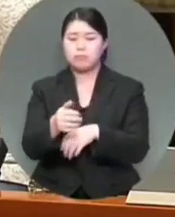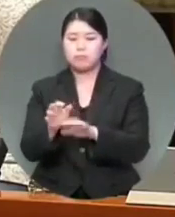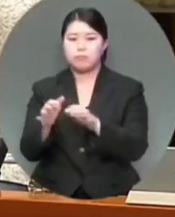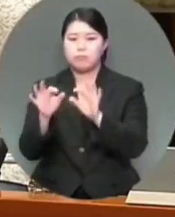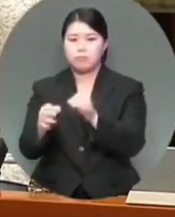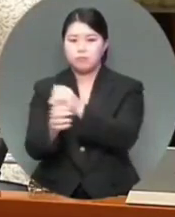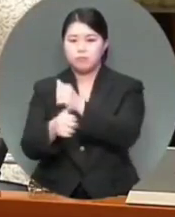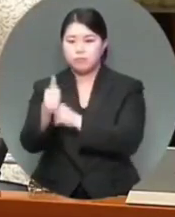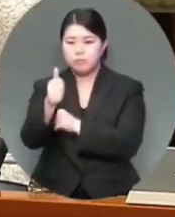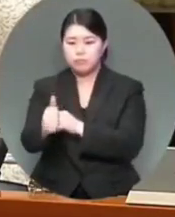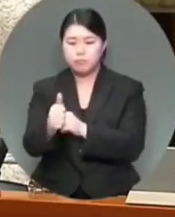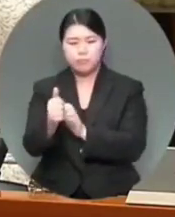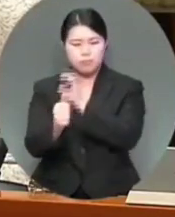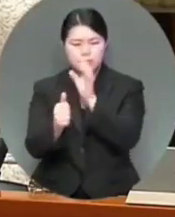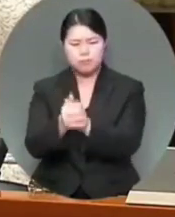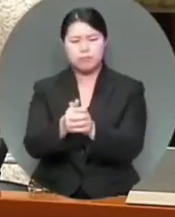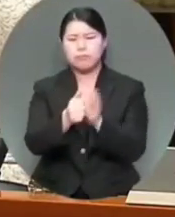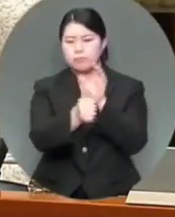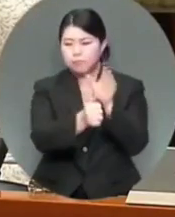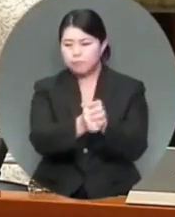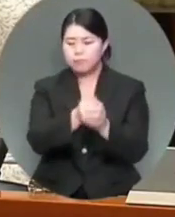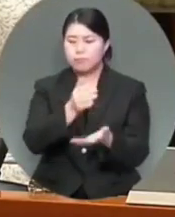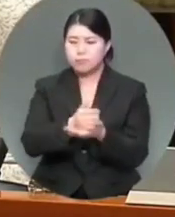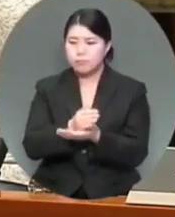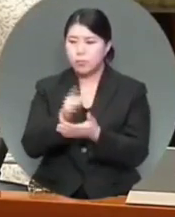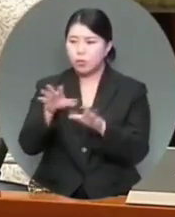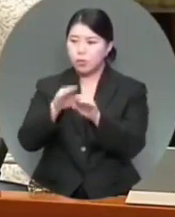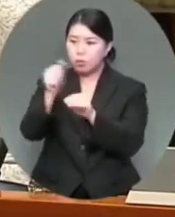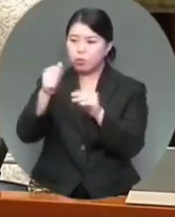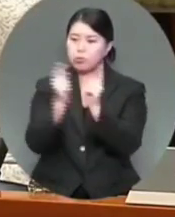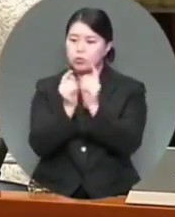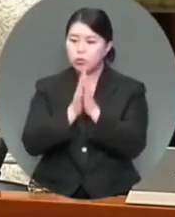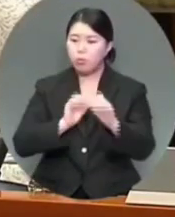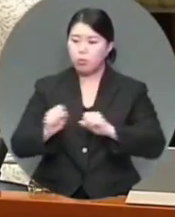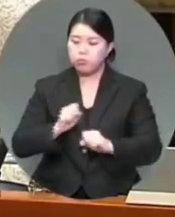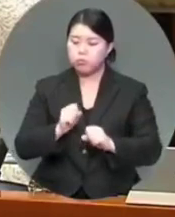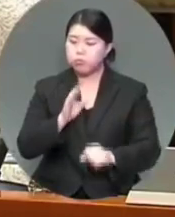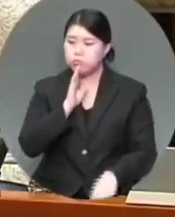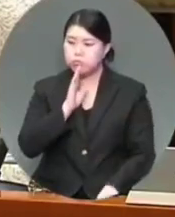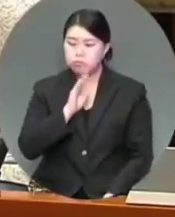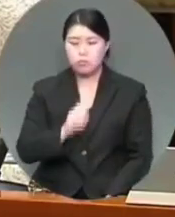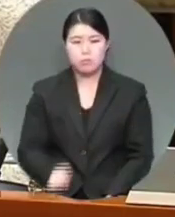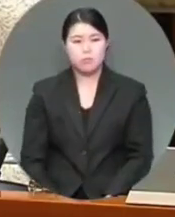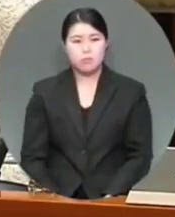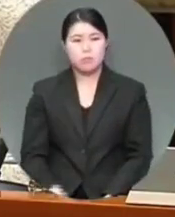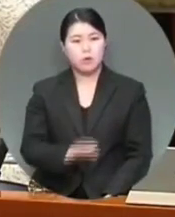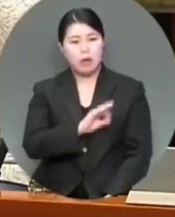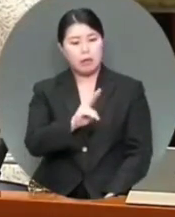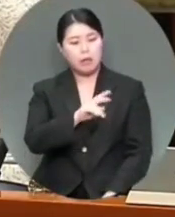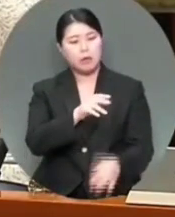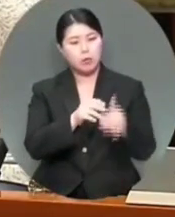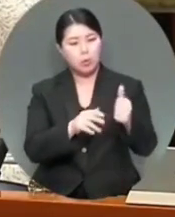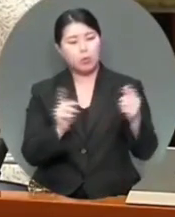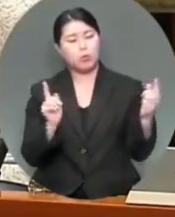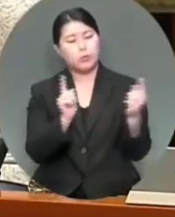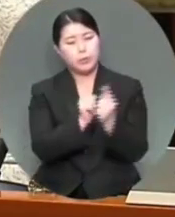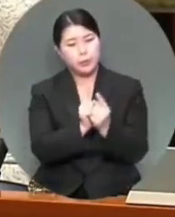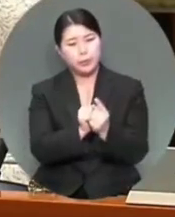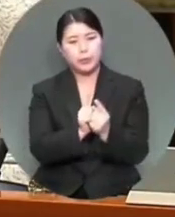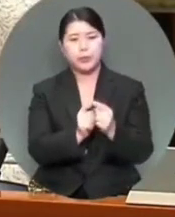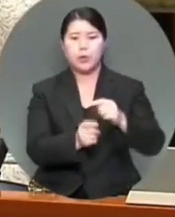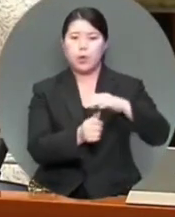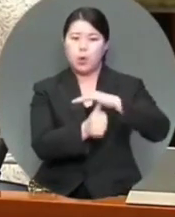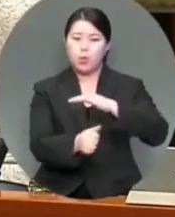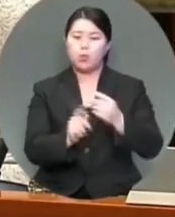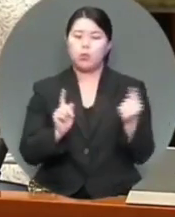아니라 총리님도 직접 좀 뛰어야 되는 거 아닙니까? 그래서 총리님 또 야당 대표도 만나고 또는 원내대표도